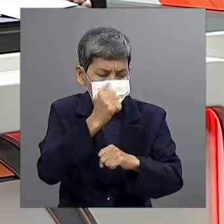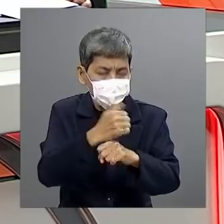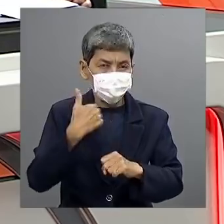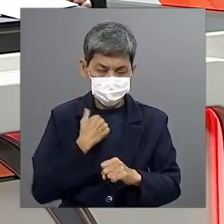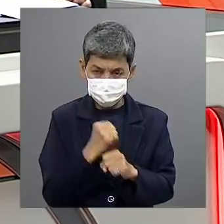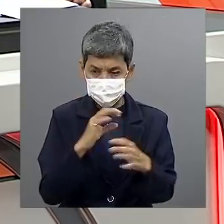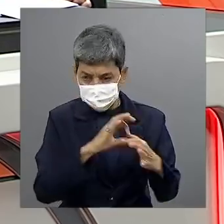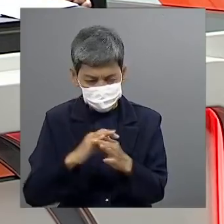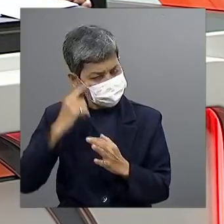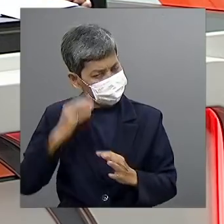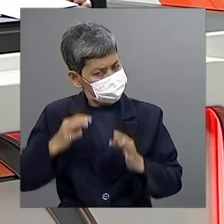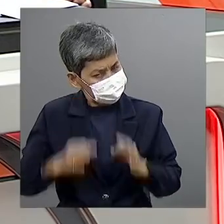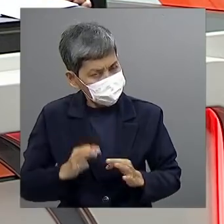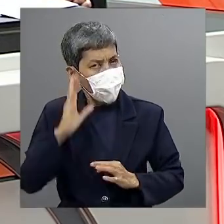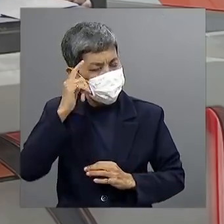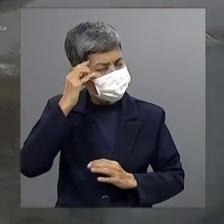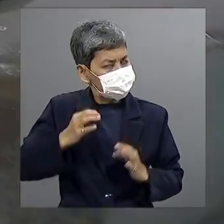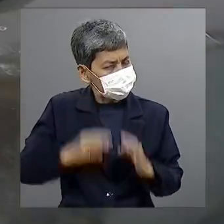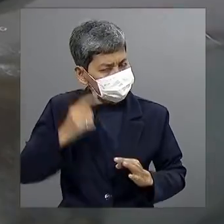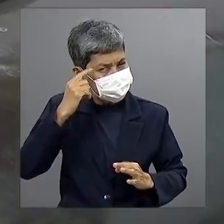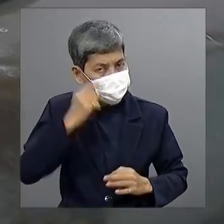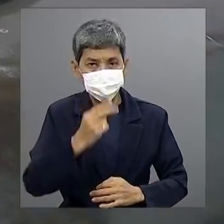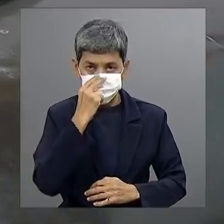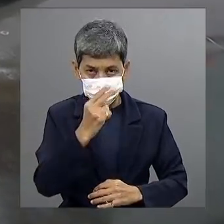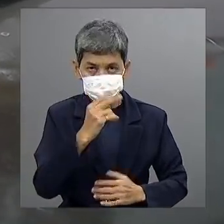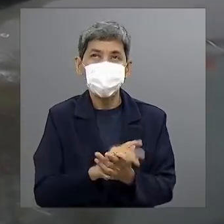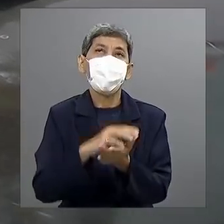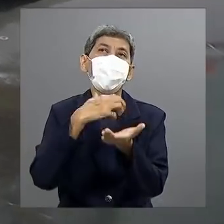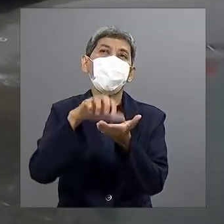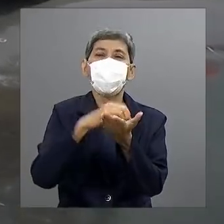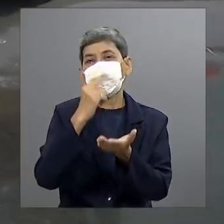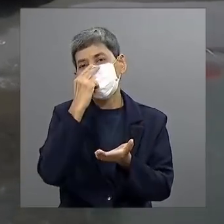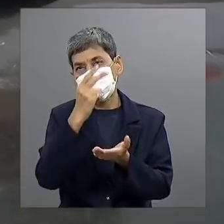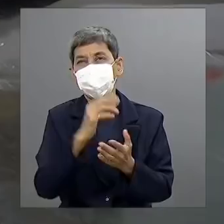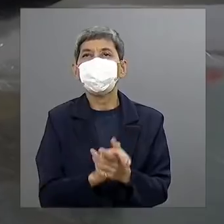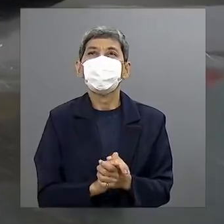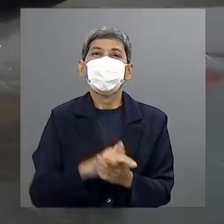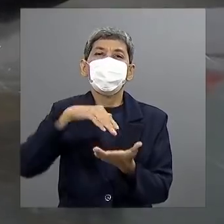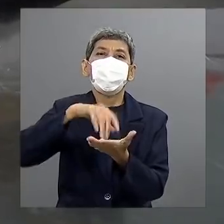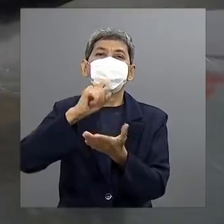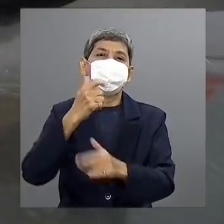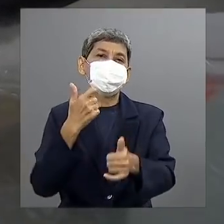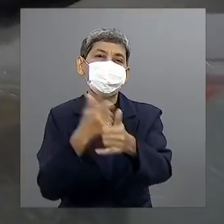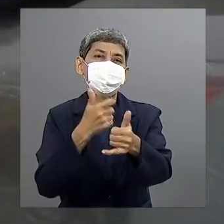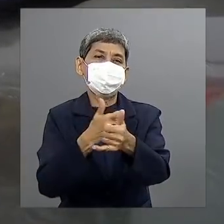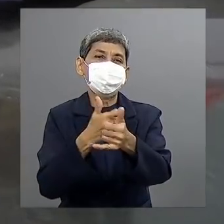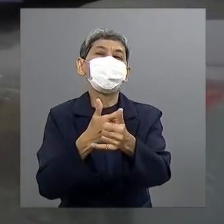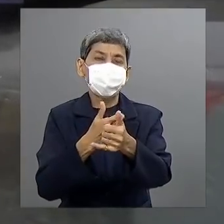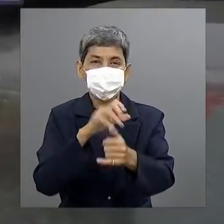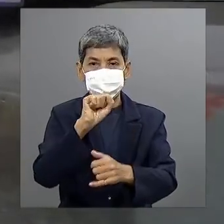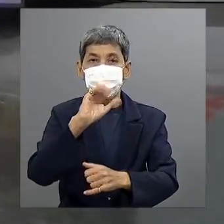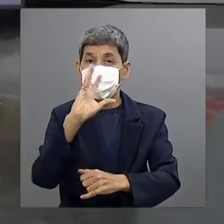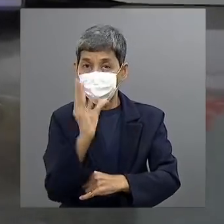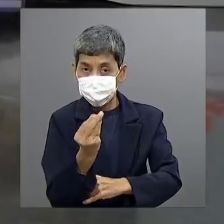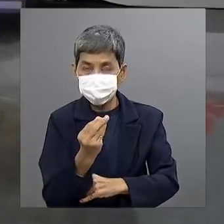ใจของผู้ปกครองนะคะติดตามจากคุณจิรพรคำภพันธ์รายงานสดมาจากศูนย์ฉีดวัคซีนตัวเลือกซิโนฟาร์มถนนแจ้งวัฒนะ